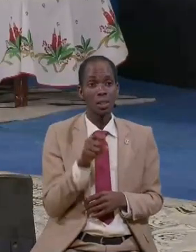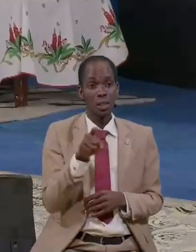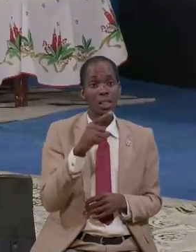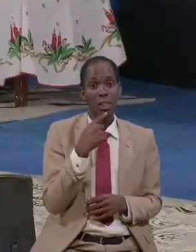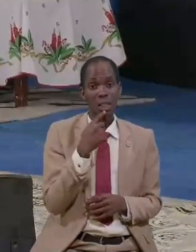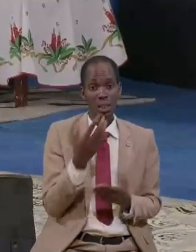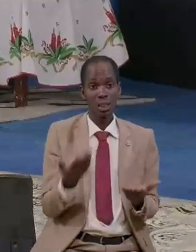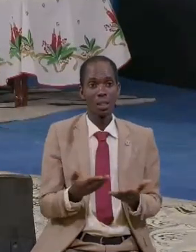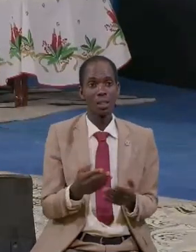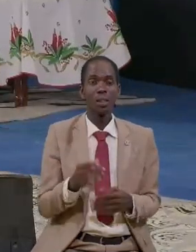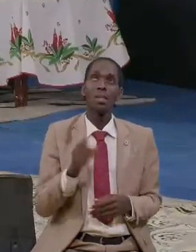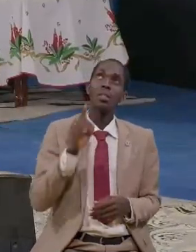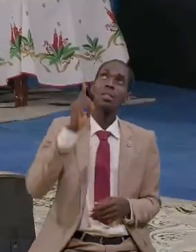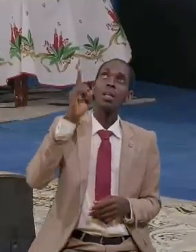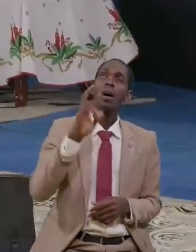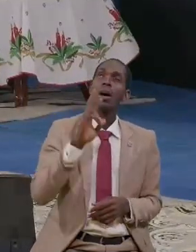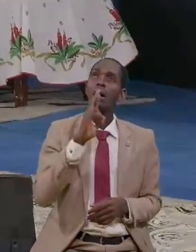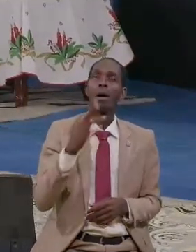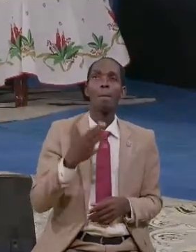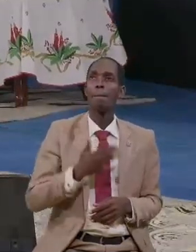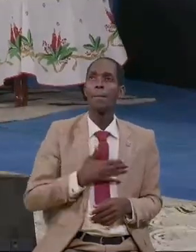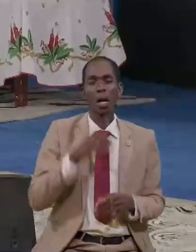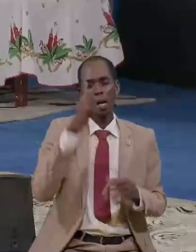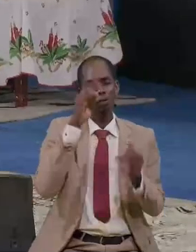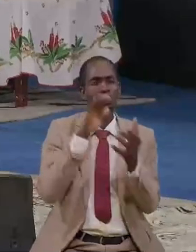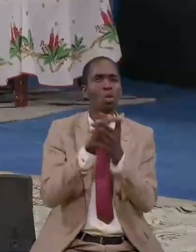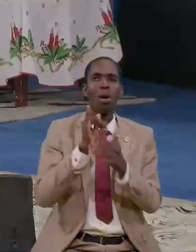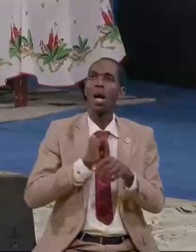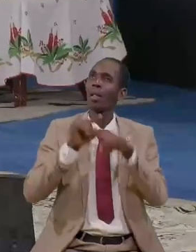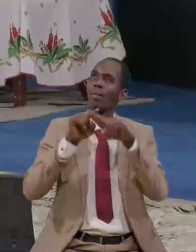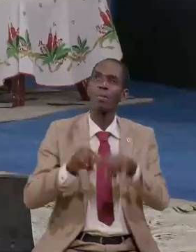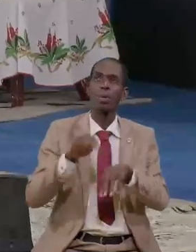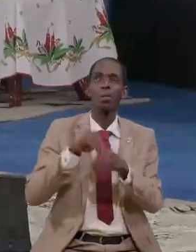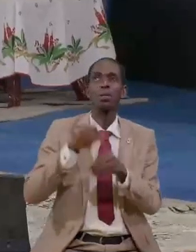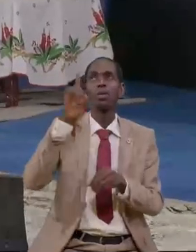tu es mon espérance, je me confie en toi.